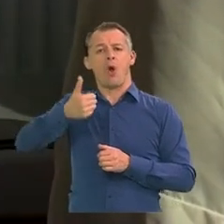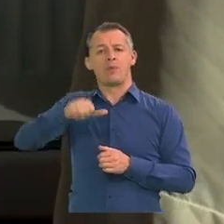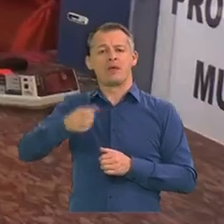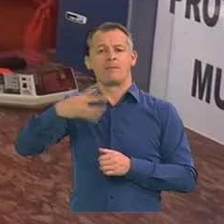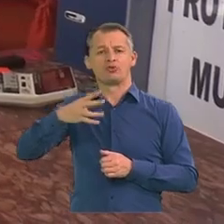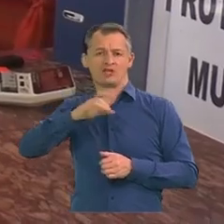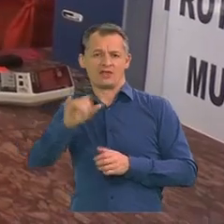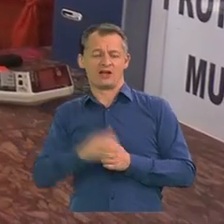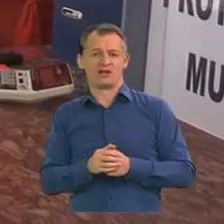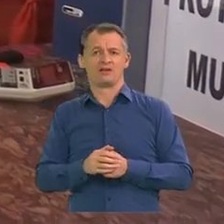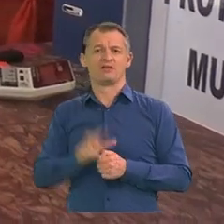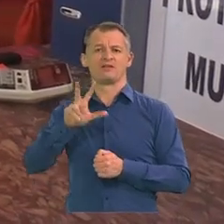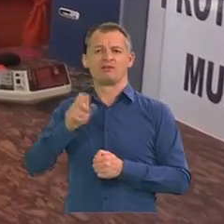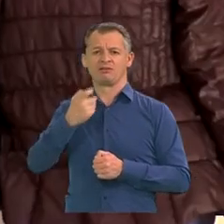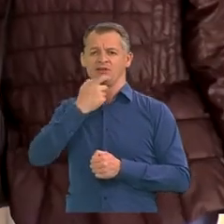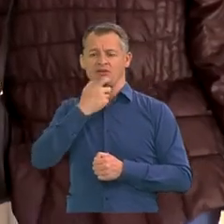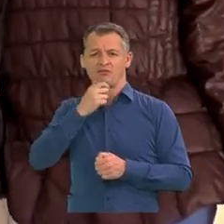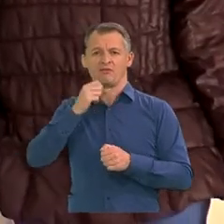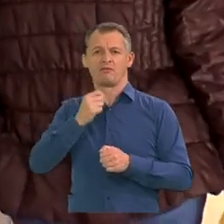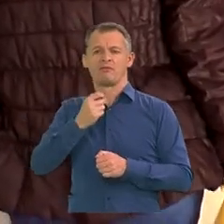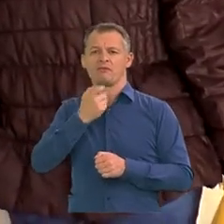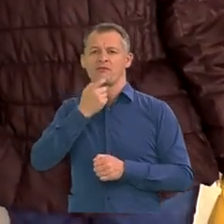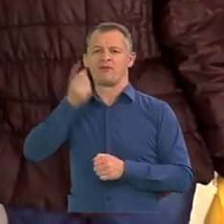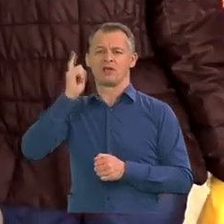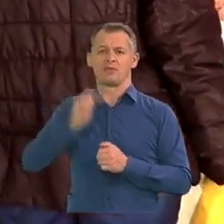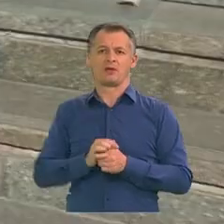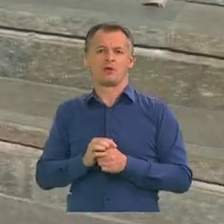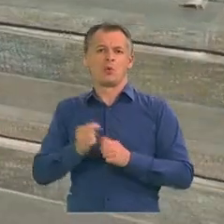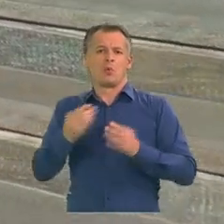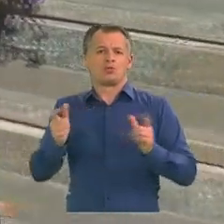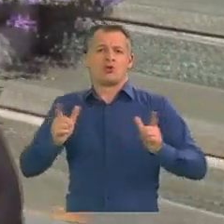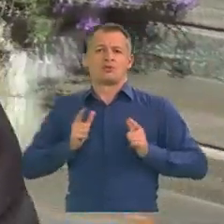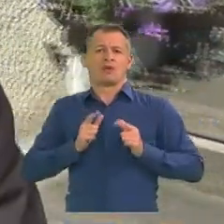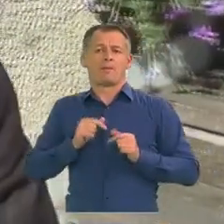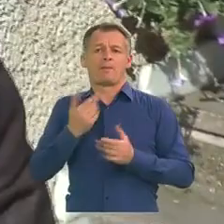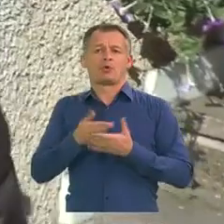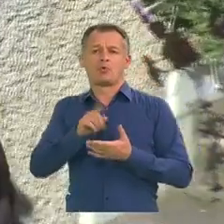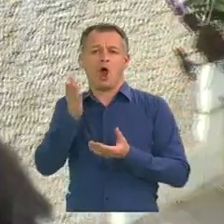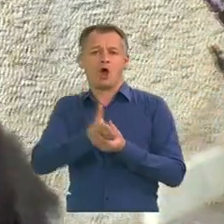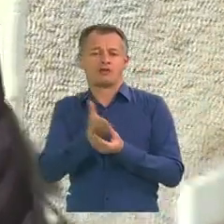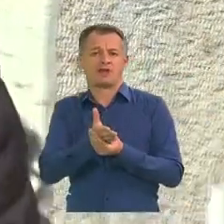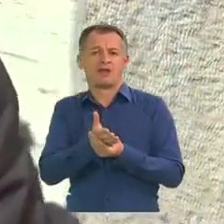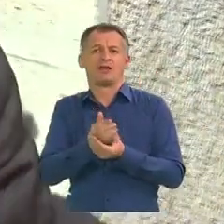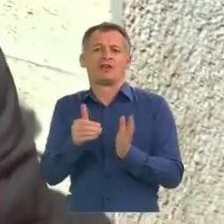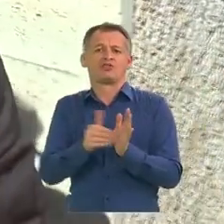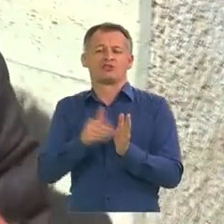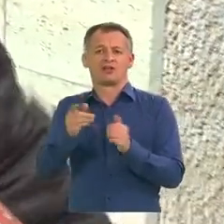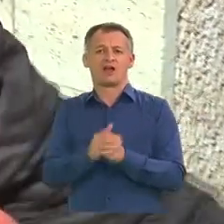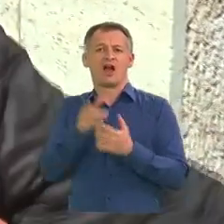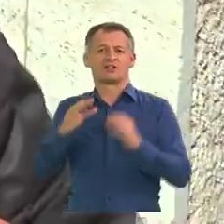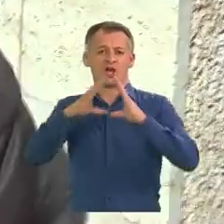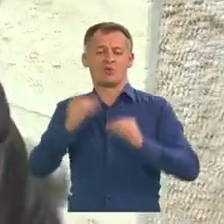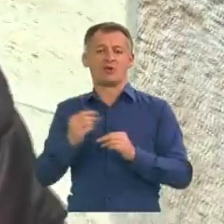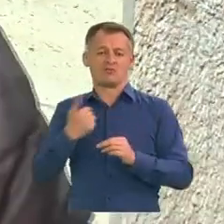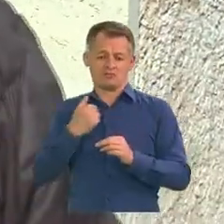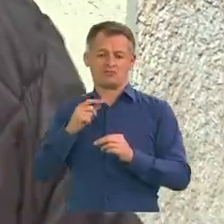vechime. Au fost vârstnici care au stat degeaba la rând, fiindcă nu au adus toate actele necesare. Asta e la România. Ce faceți? Vă mai întoarce chiar? Mă întorc